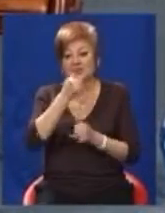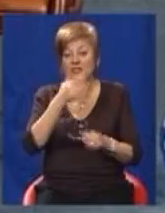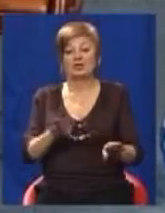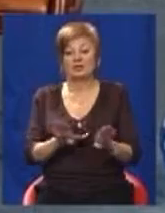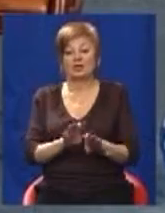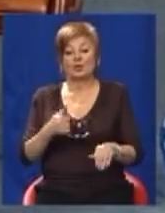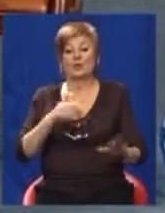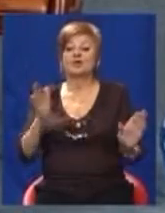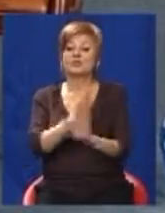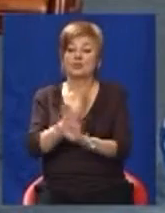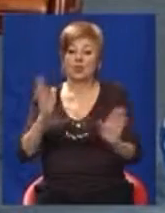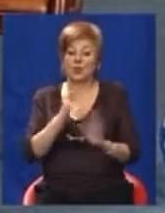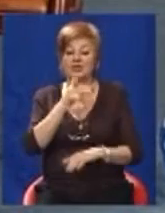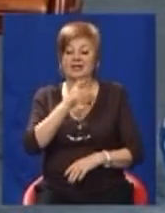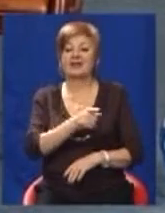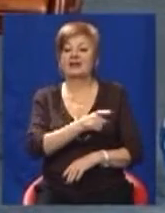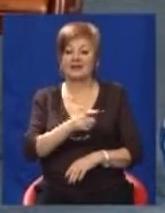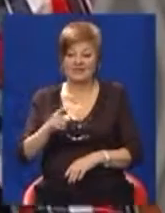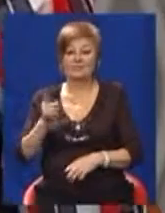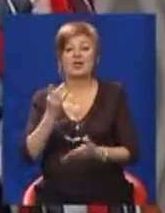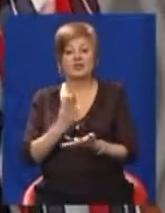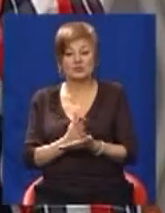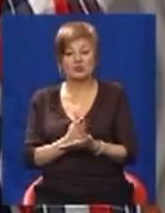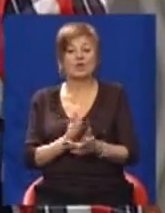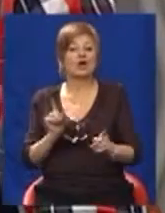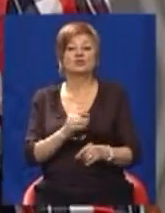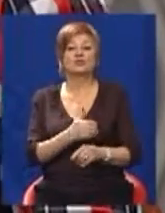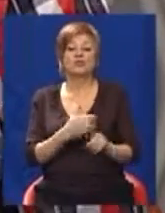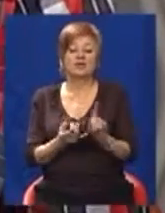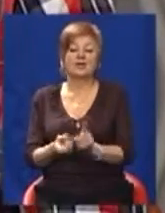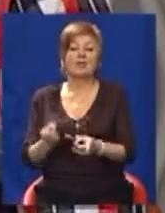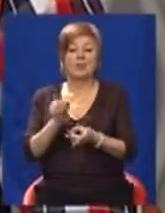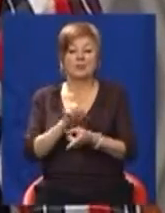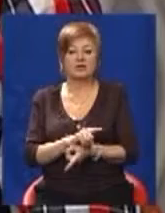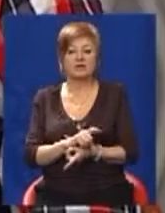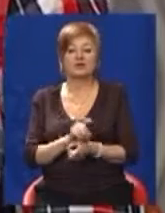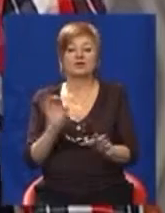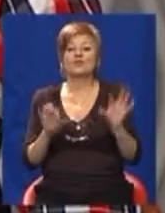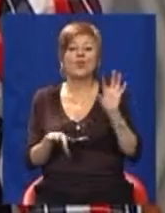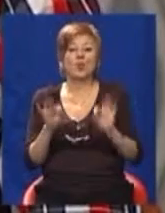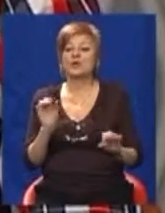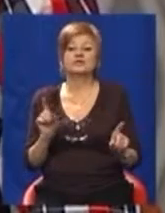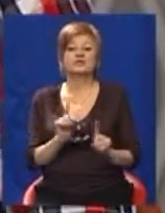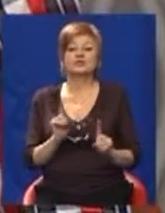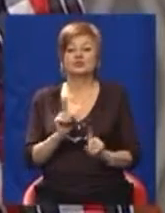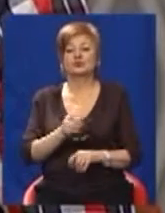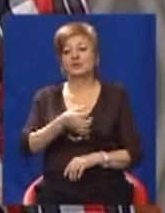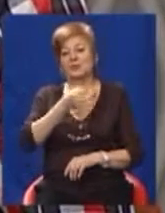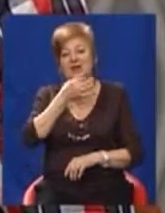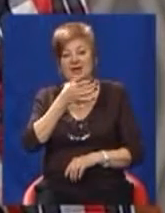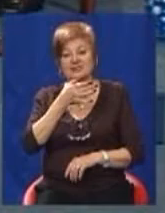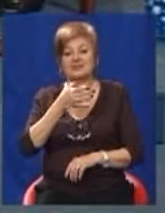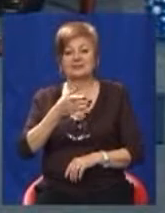у нас погода і пори року для цього і існують. А що б ти хотіла змінити у якось у осені? Що тобі до вподоби було